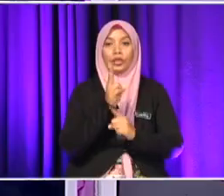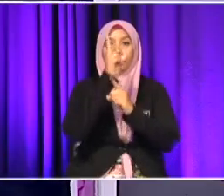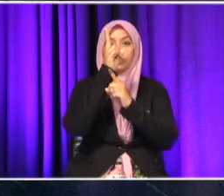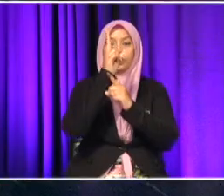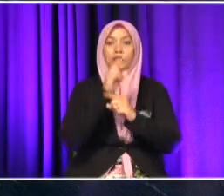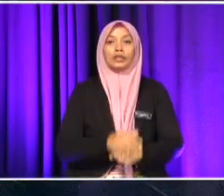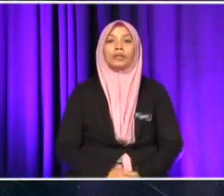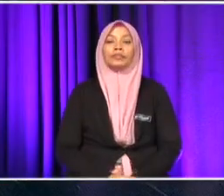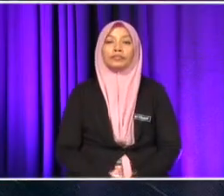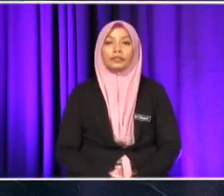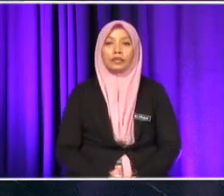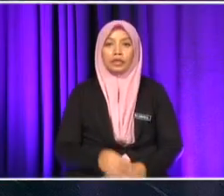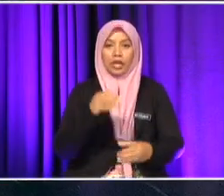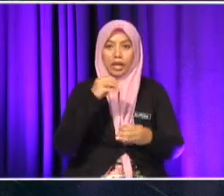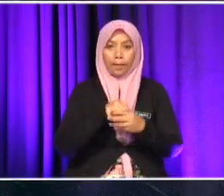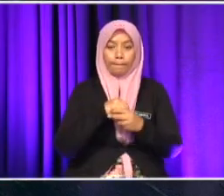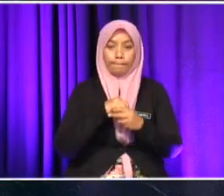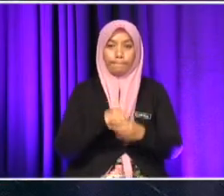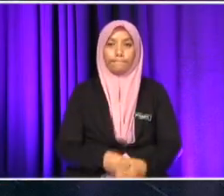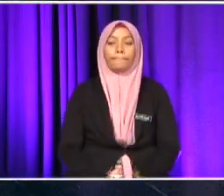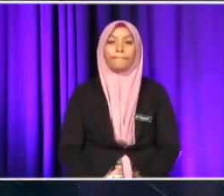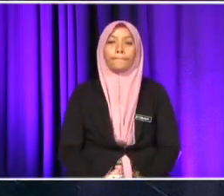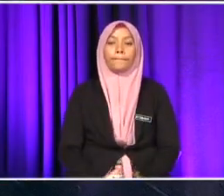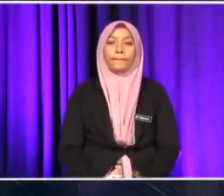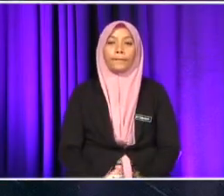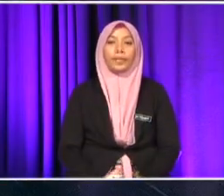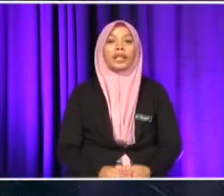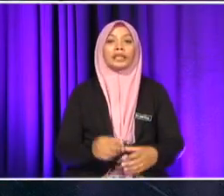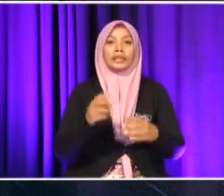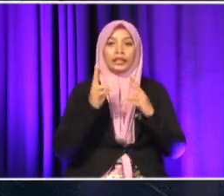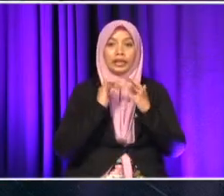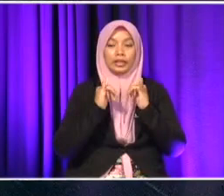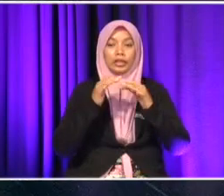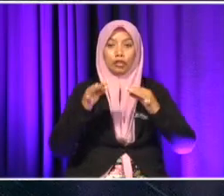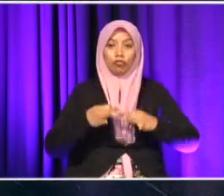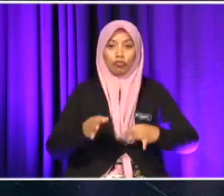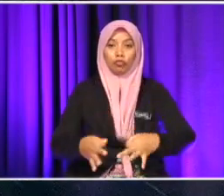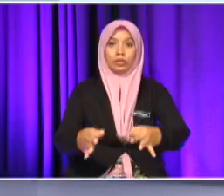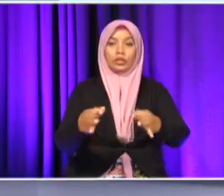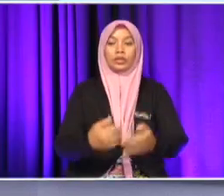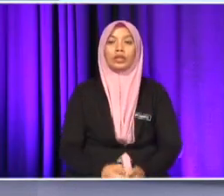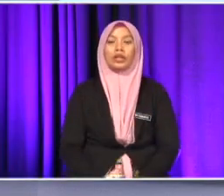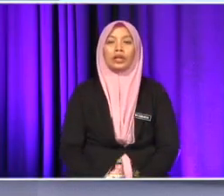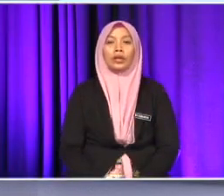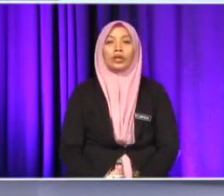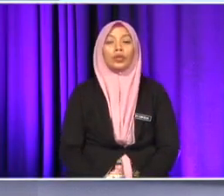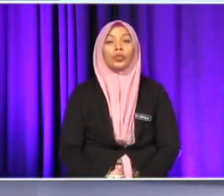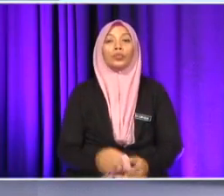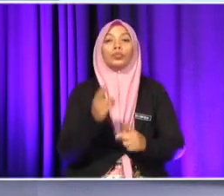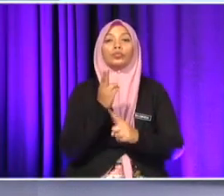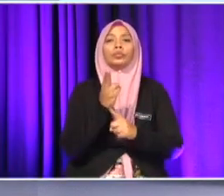markas apabila seorang petani utama Jadi apa yang